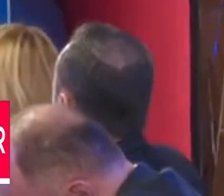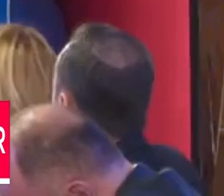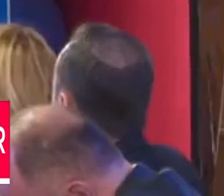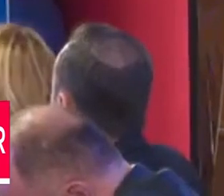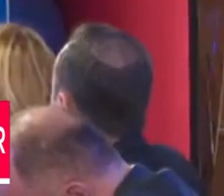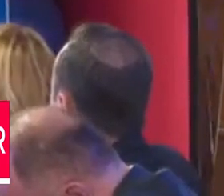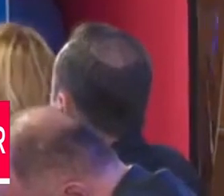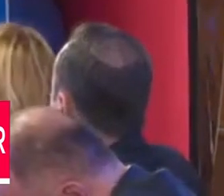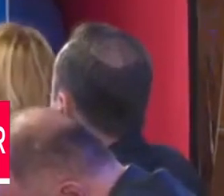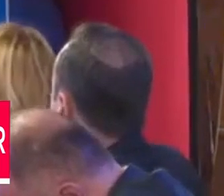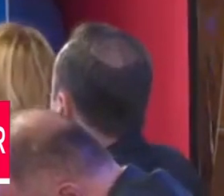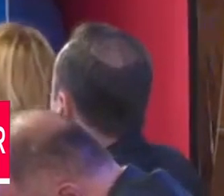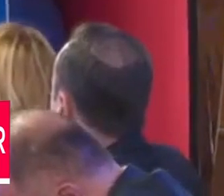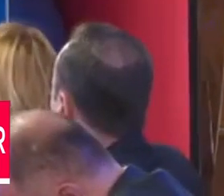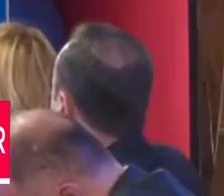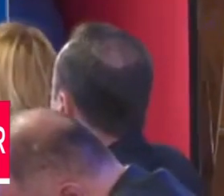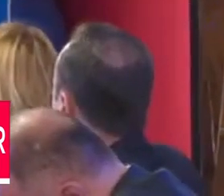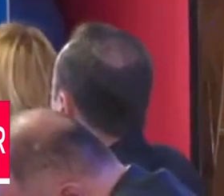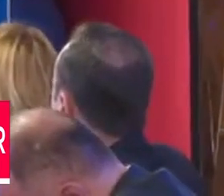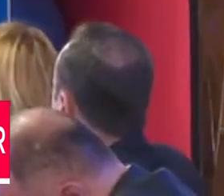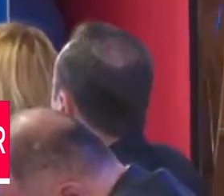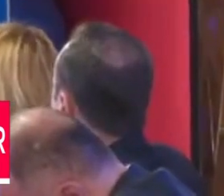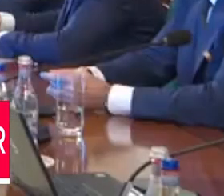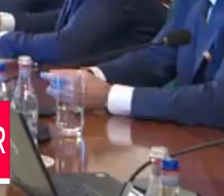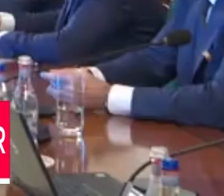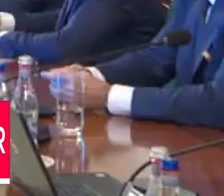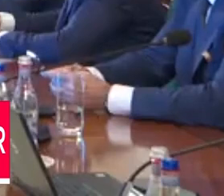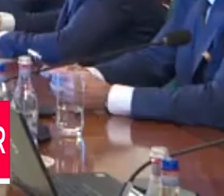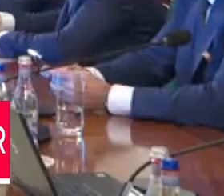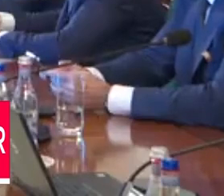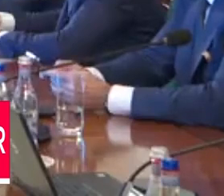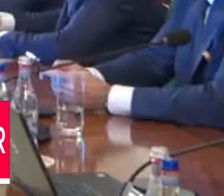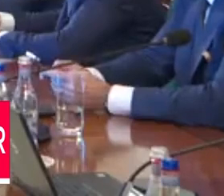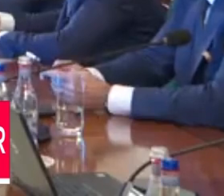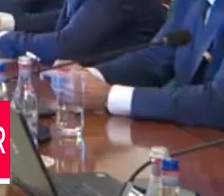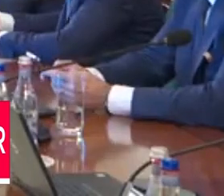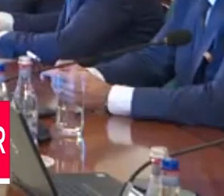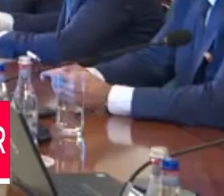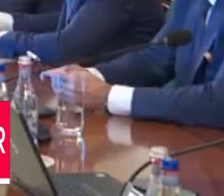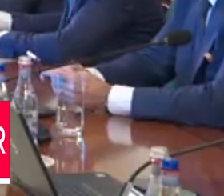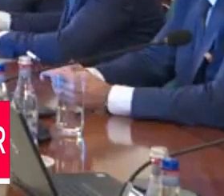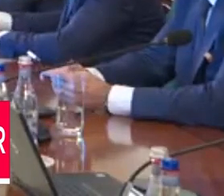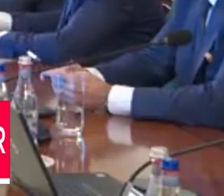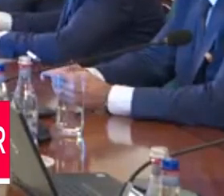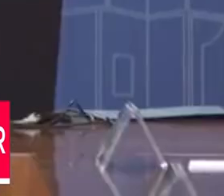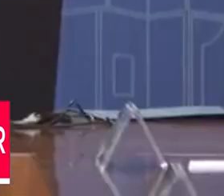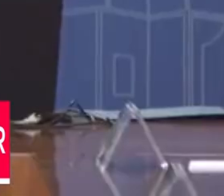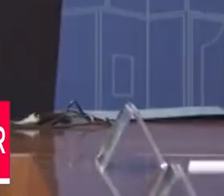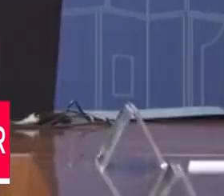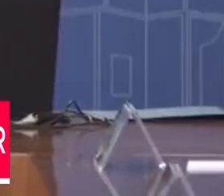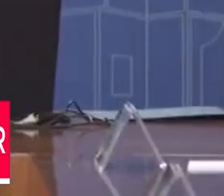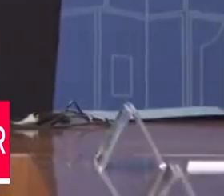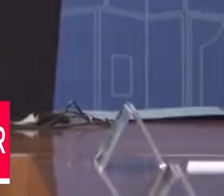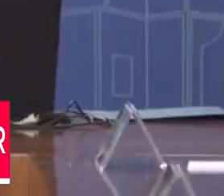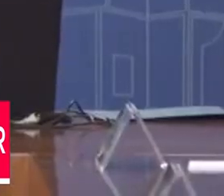Cu fiecare tag, mesaj, share sau postare publică. Scopul proiectului este de a identifica, extrage și transmite